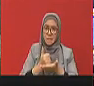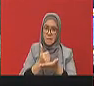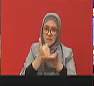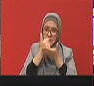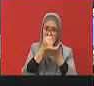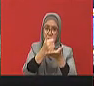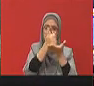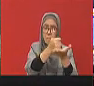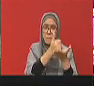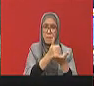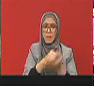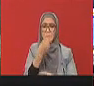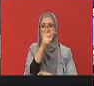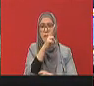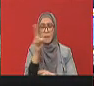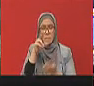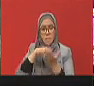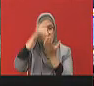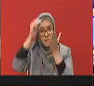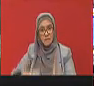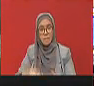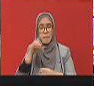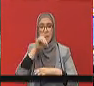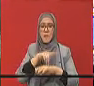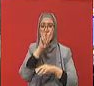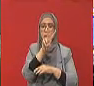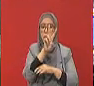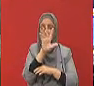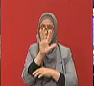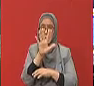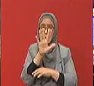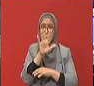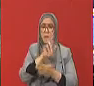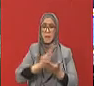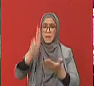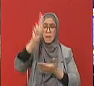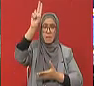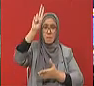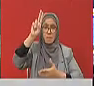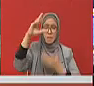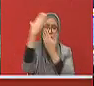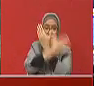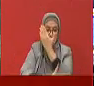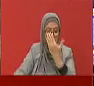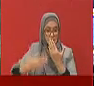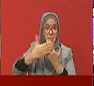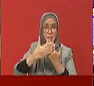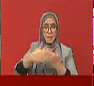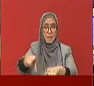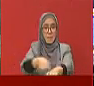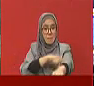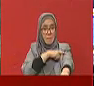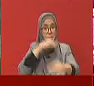17,574 pelajar di 25 IPT di seluruh negara. Dan sepanjang tempoh PKP baru-baru